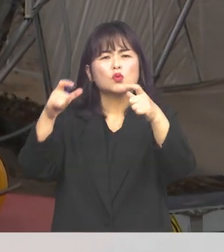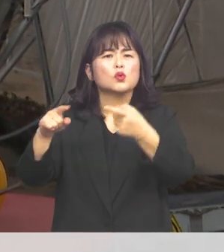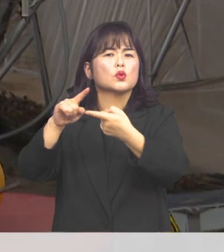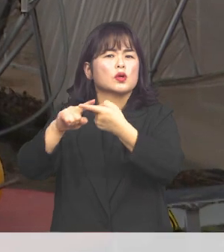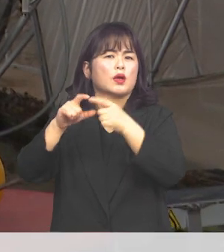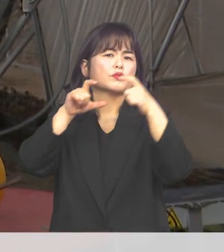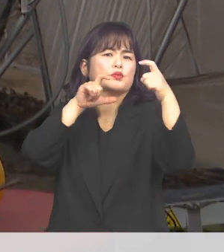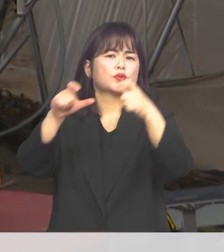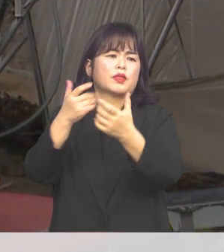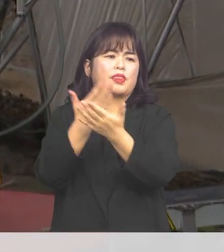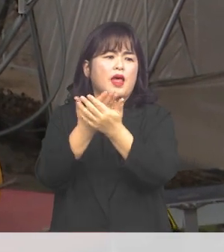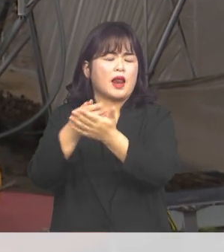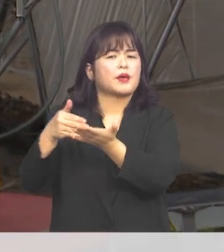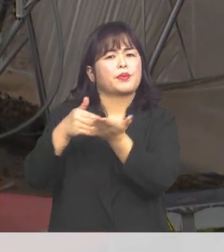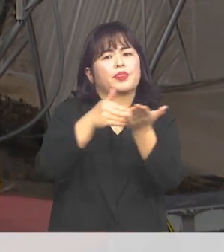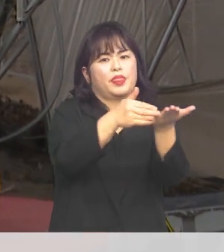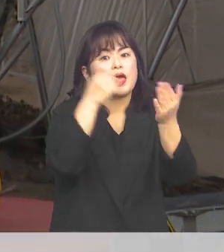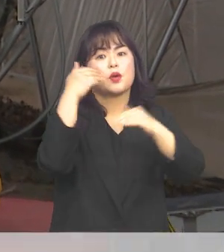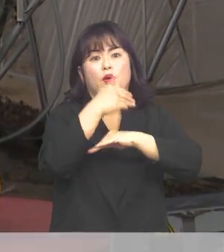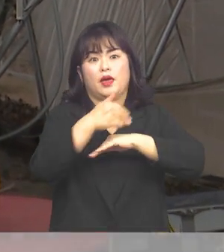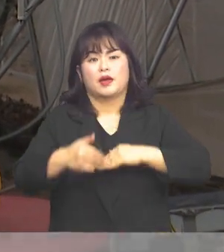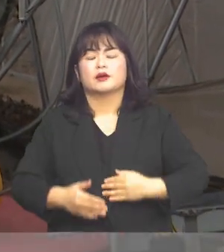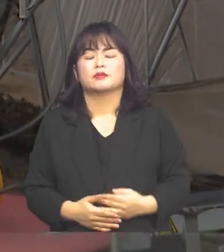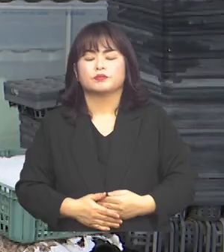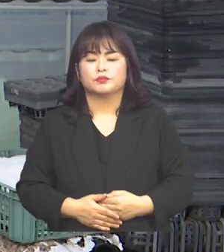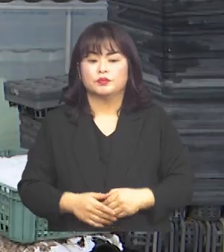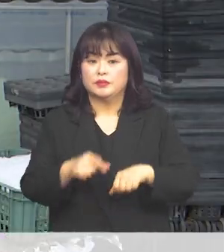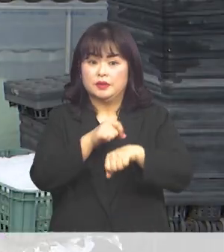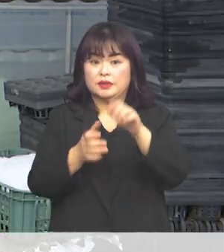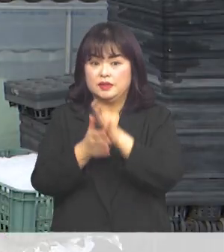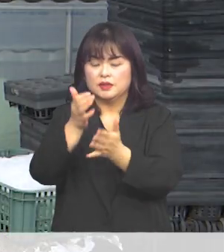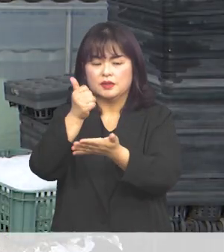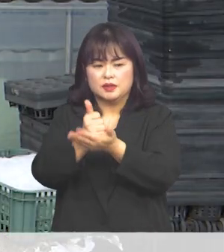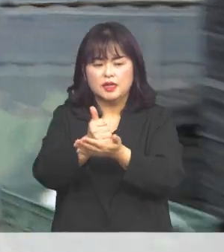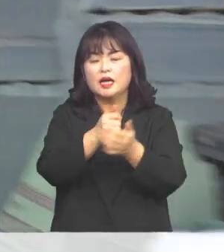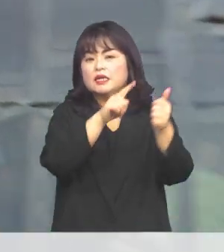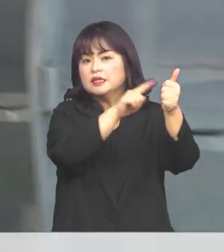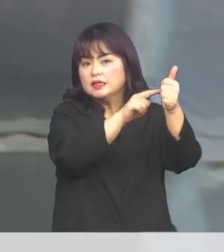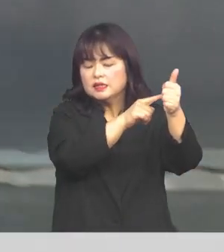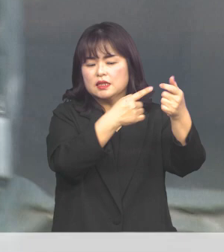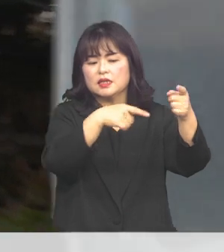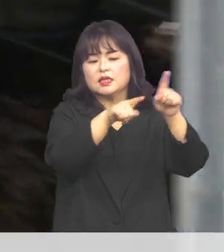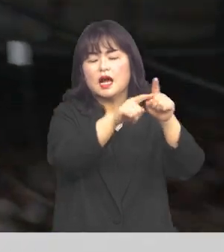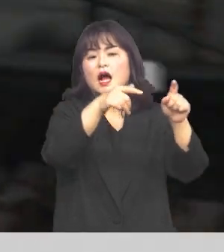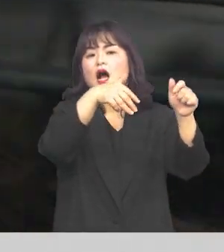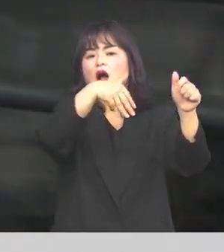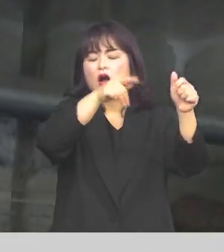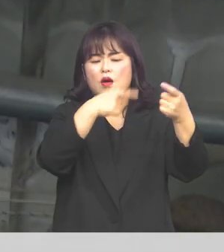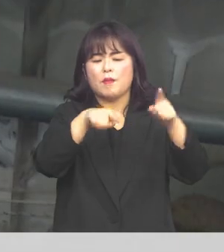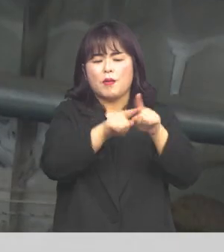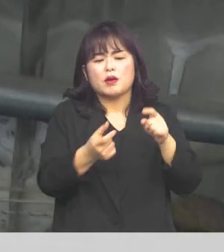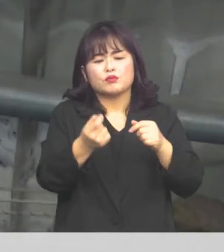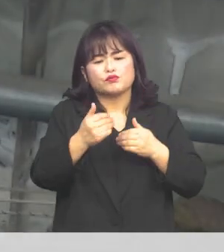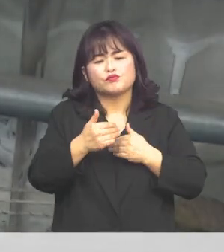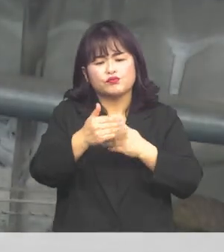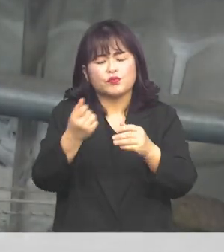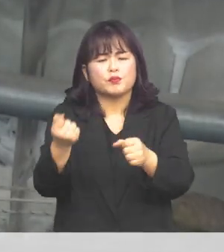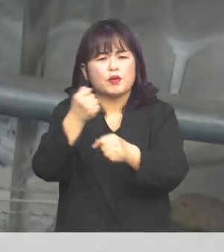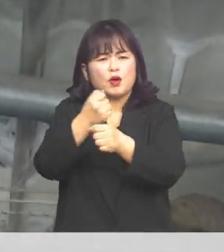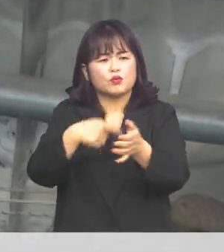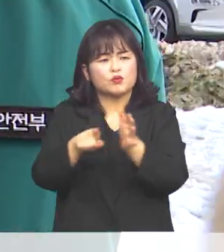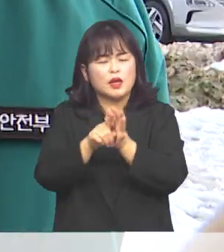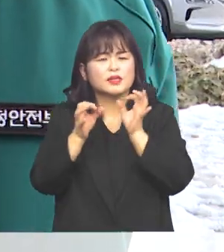선포를 해달라고 요청할 계획입니다. 이상일 시장은 이한경 차관에게 시도 복구와 지원의 속도를